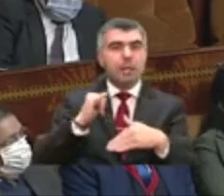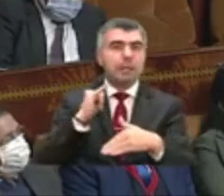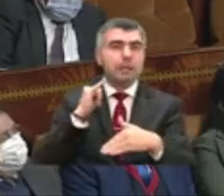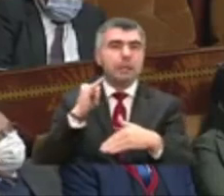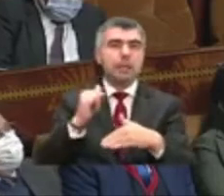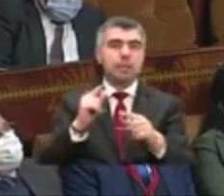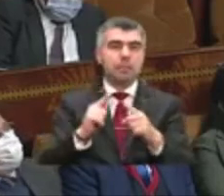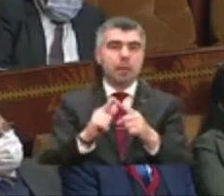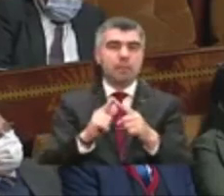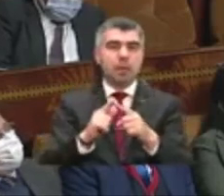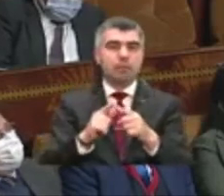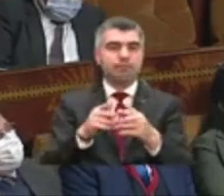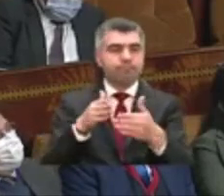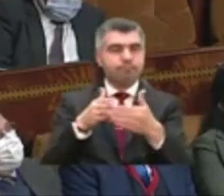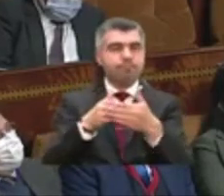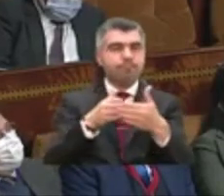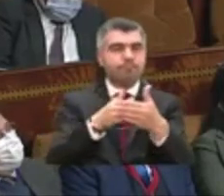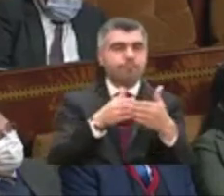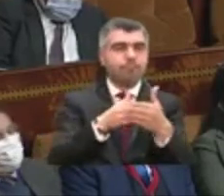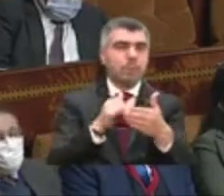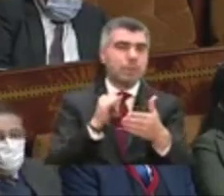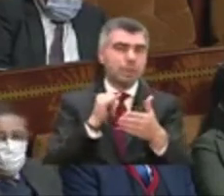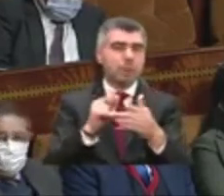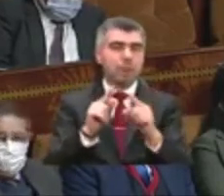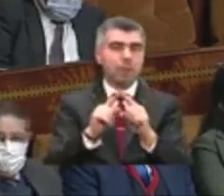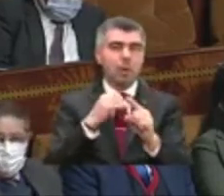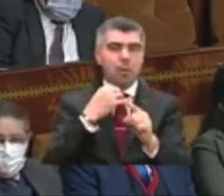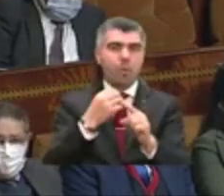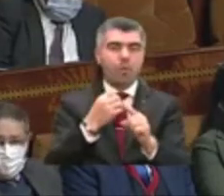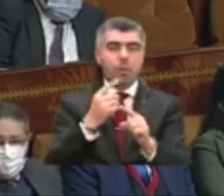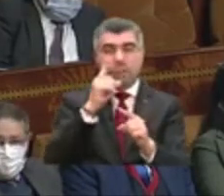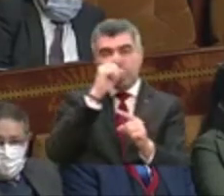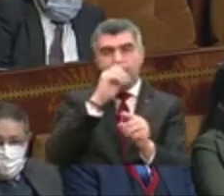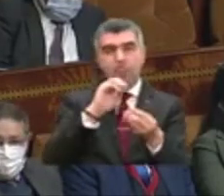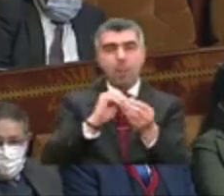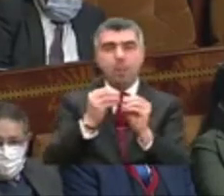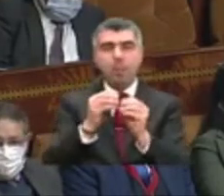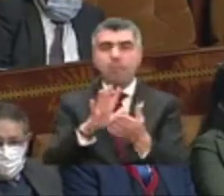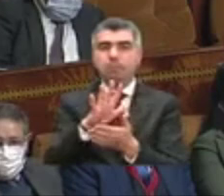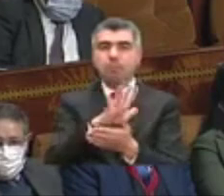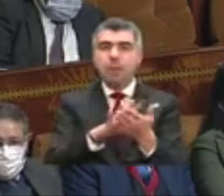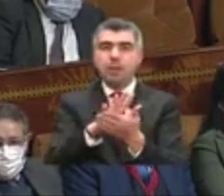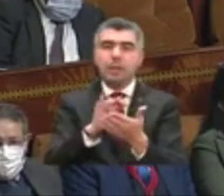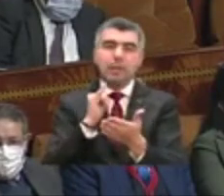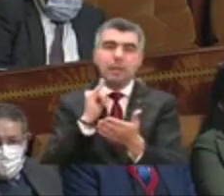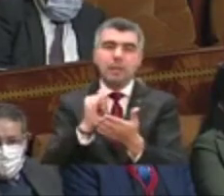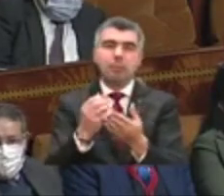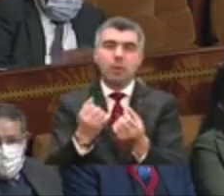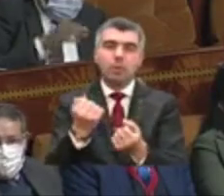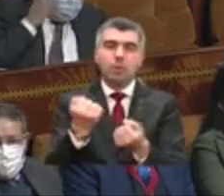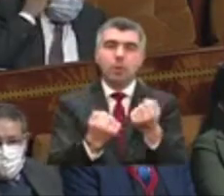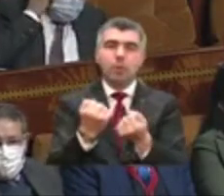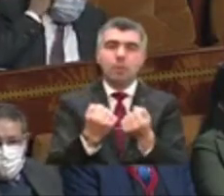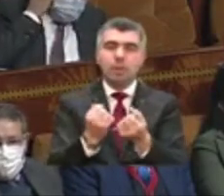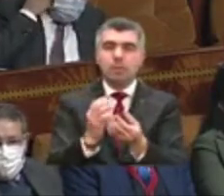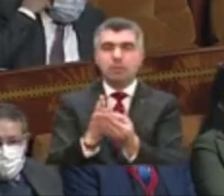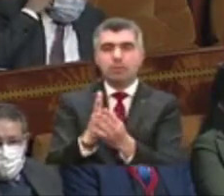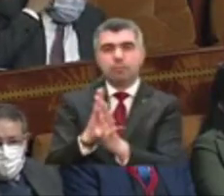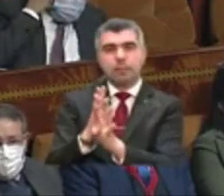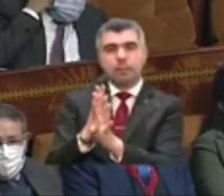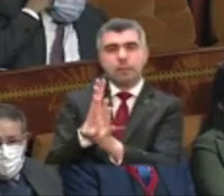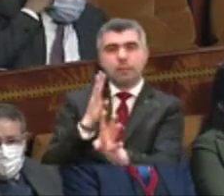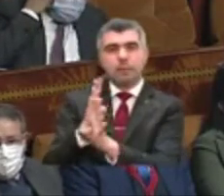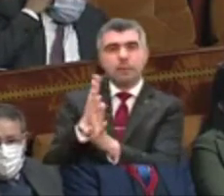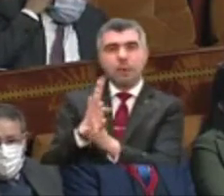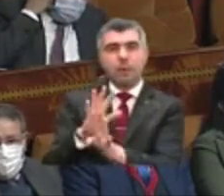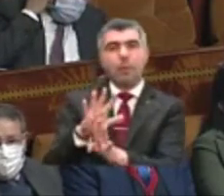طاقتها الاستيعابية غير كافية لمواجهة متطلبات وتيرة استعمال مكثف لهذا المحور الطرقي وما يشكله